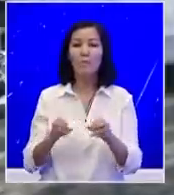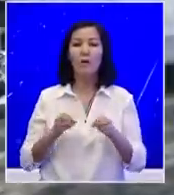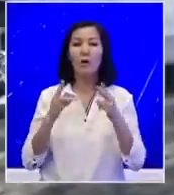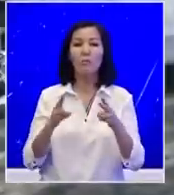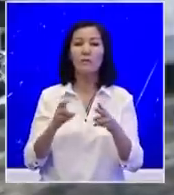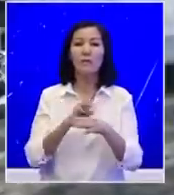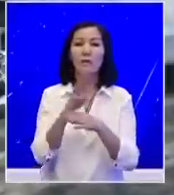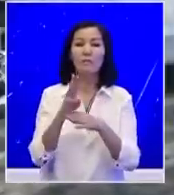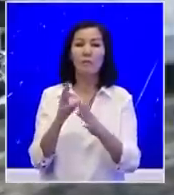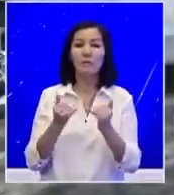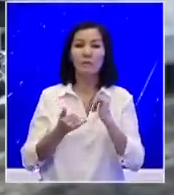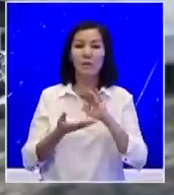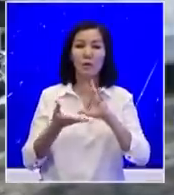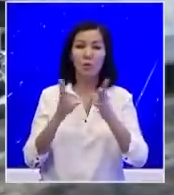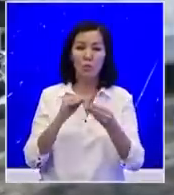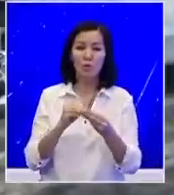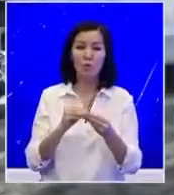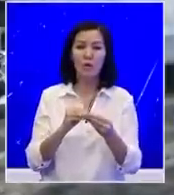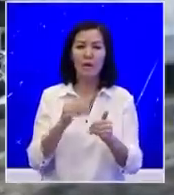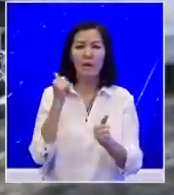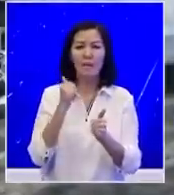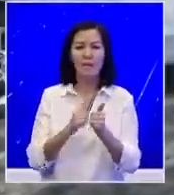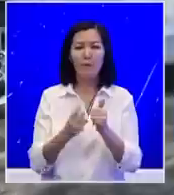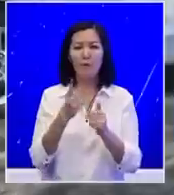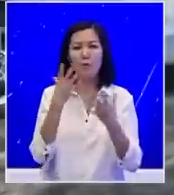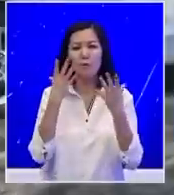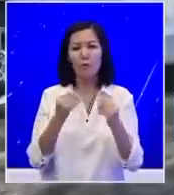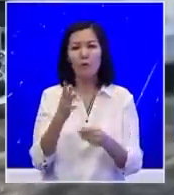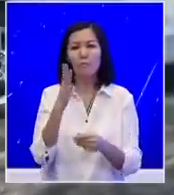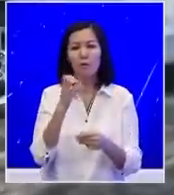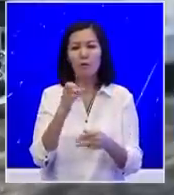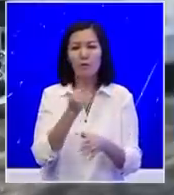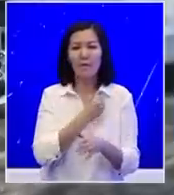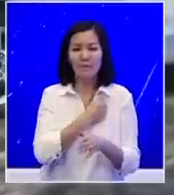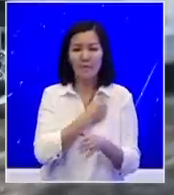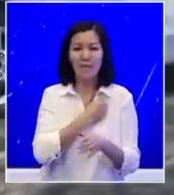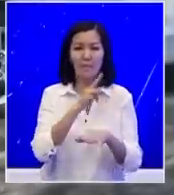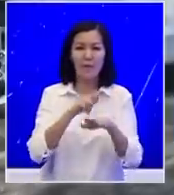бойынша күнделікті 500-ден артық әскери және